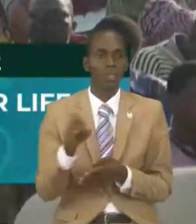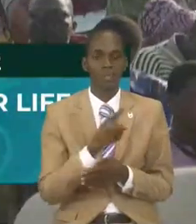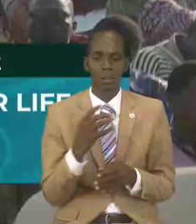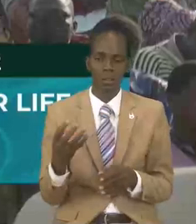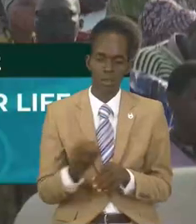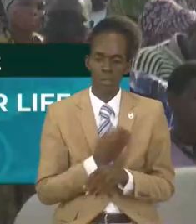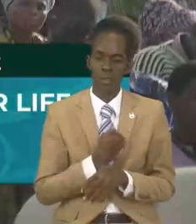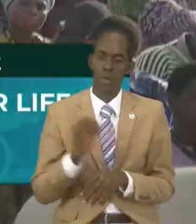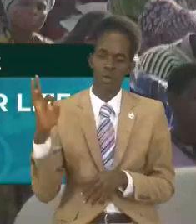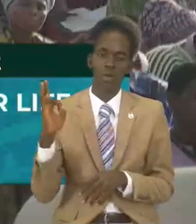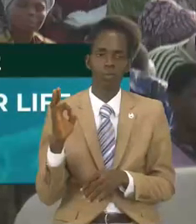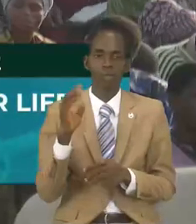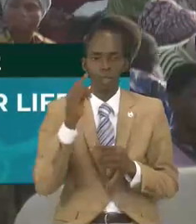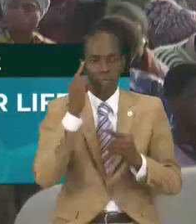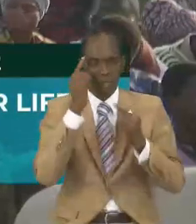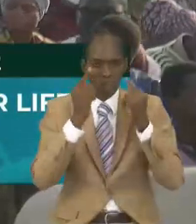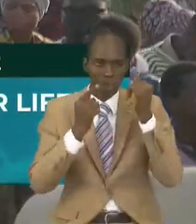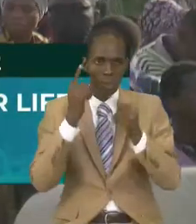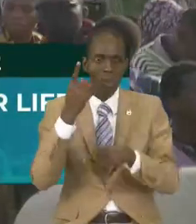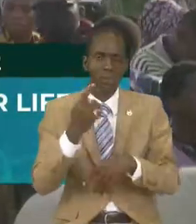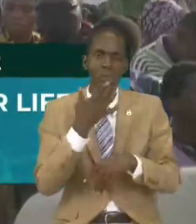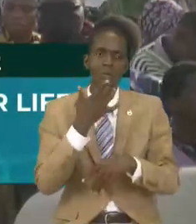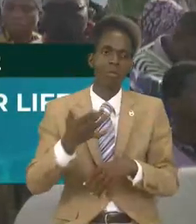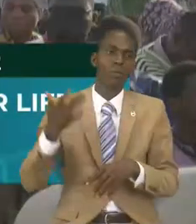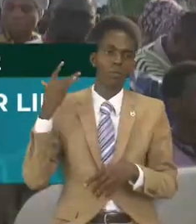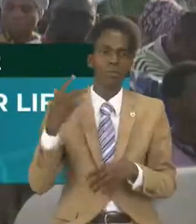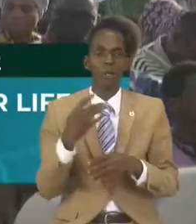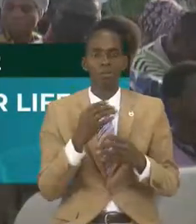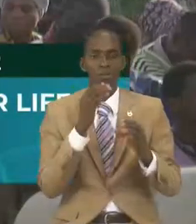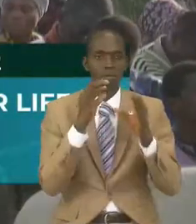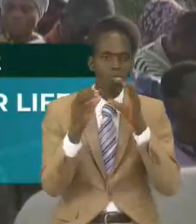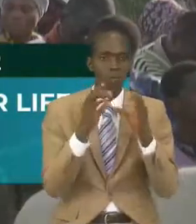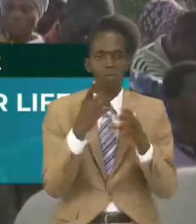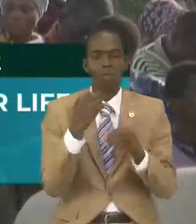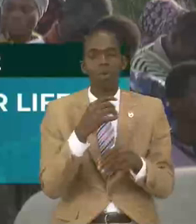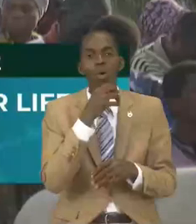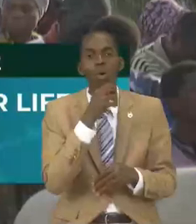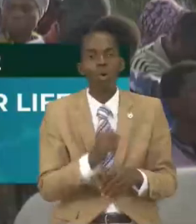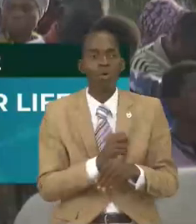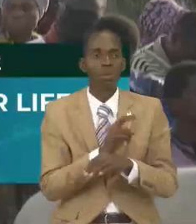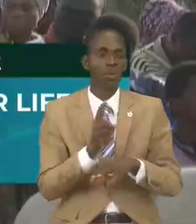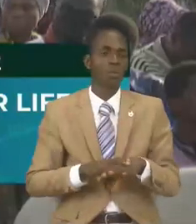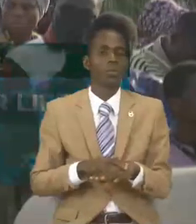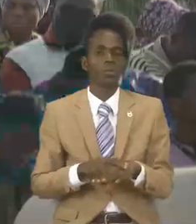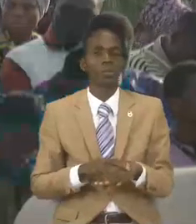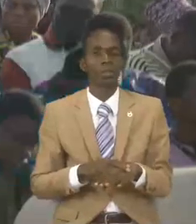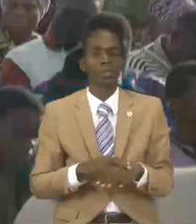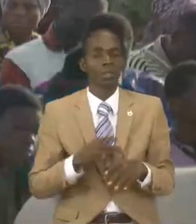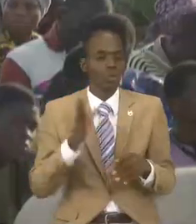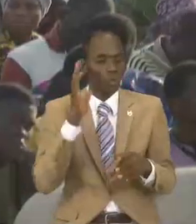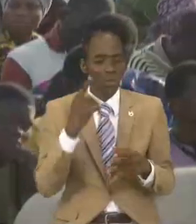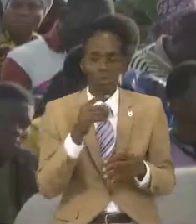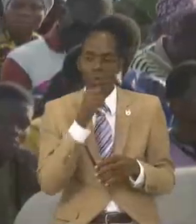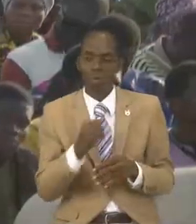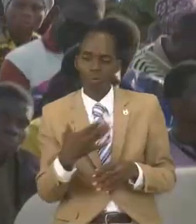et égard à votre vie passée, du vieil homme qui se corrompt par les convoitises trompeuses,